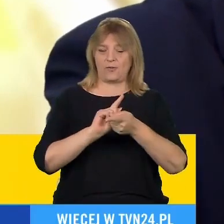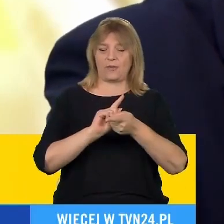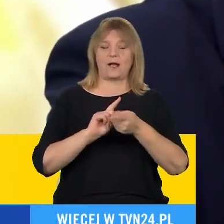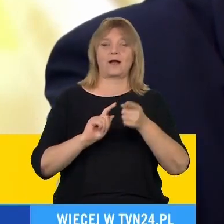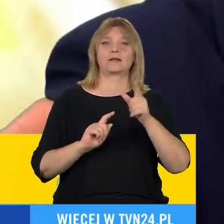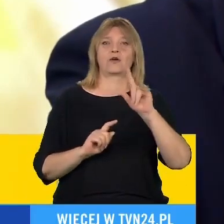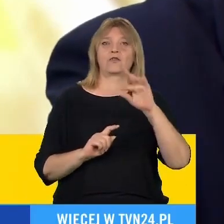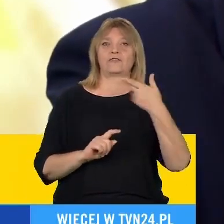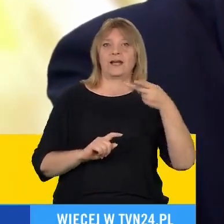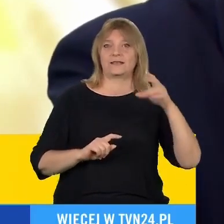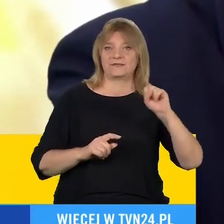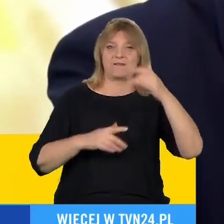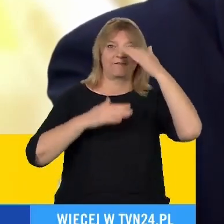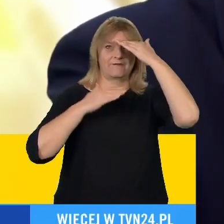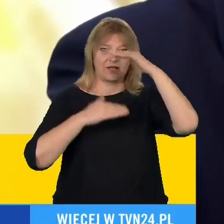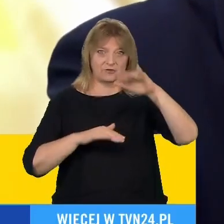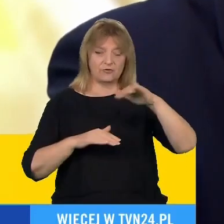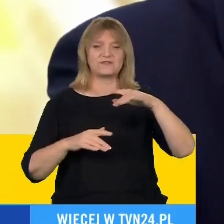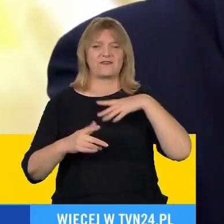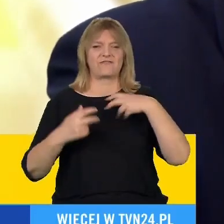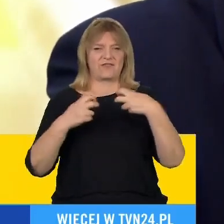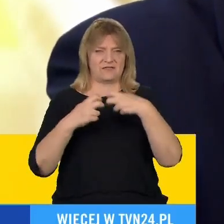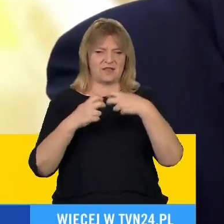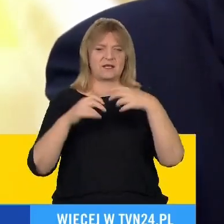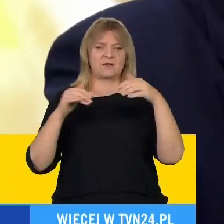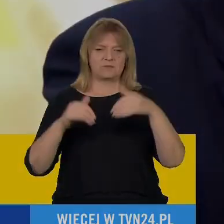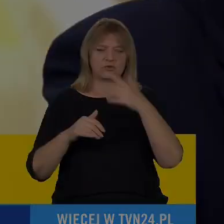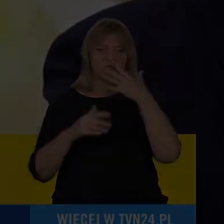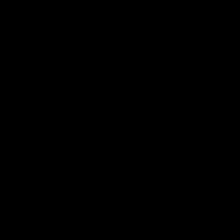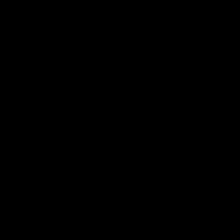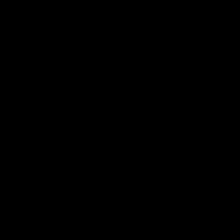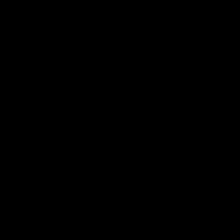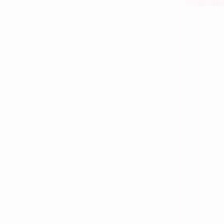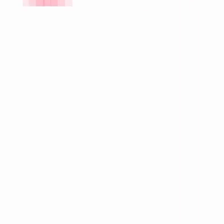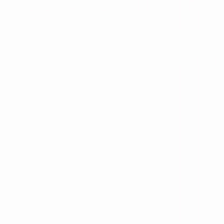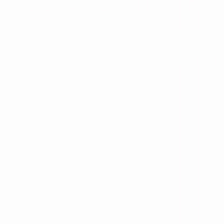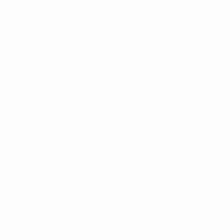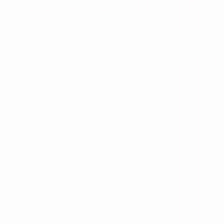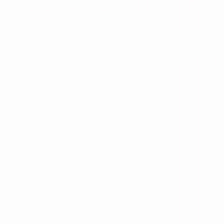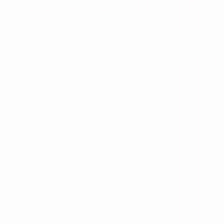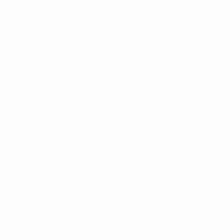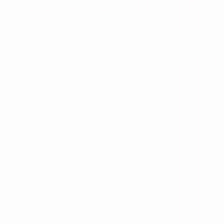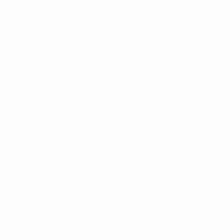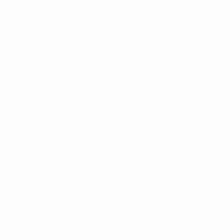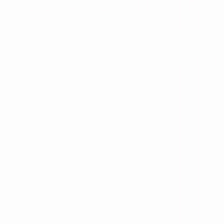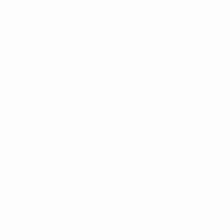było pokazane w TVN24, ale można znaleźć je w internecie. Warto obejrzeć. Bardzo fajnie to wyszło.